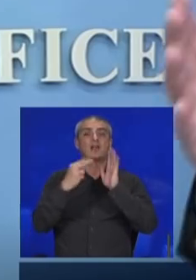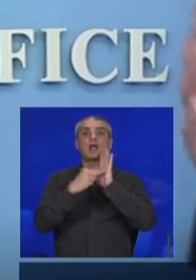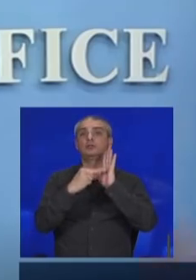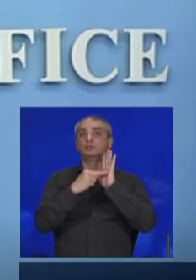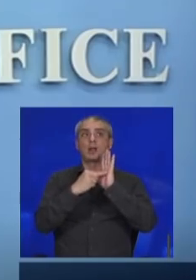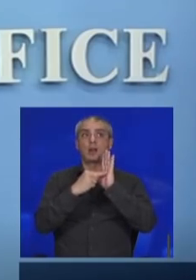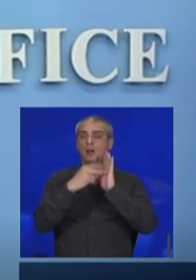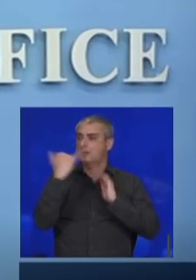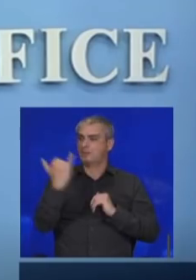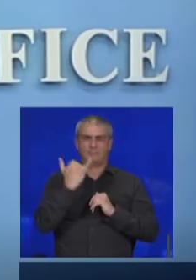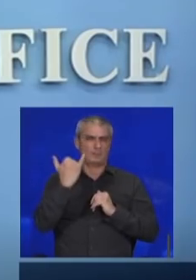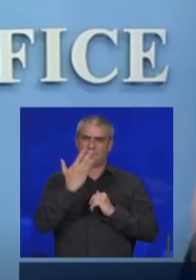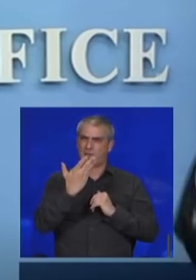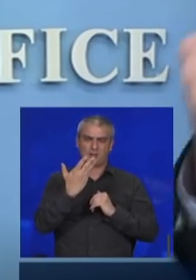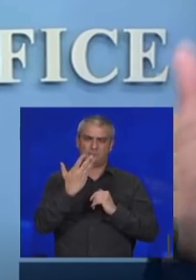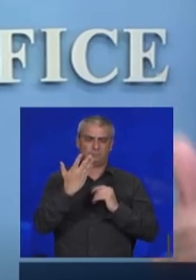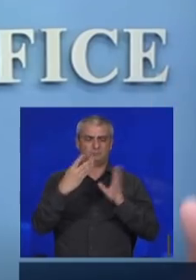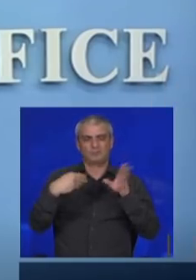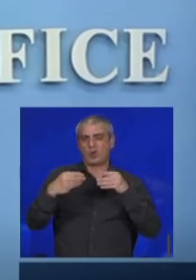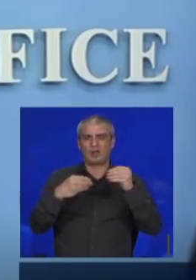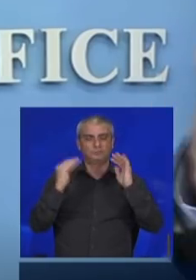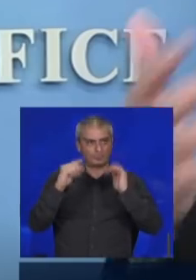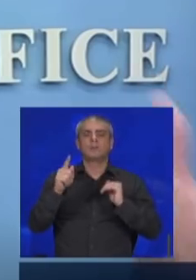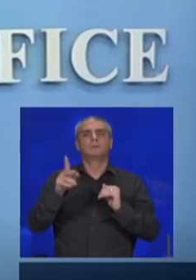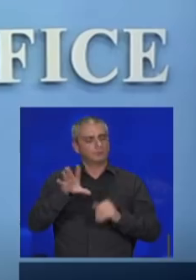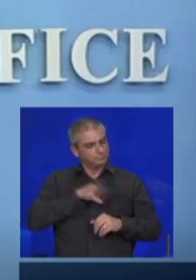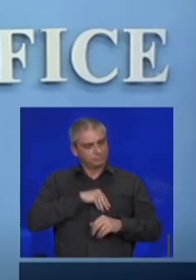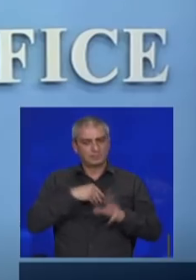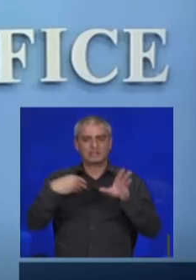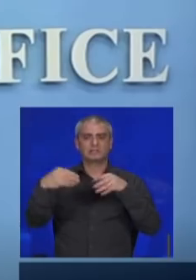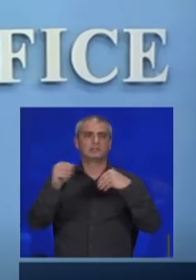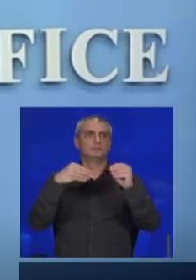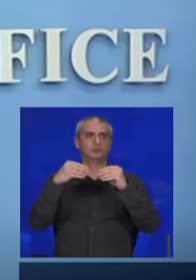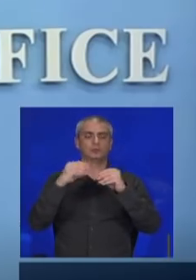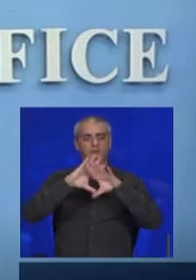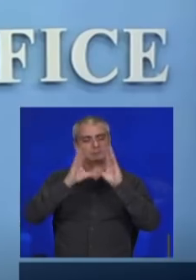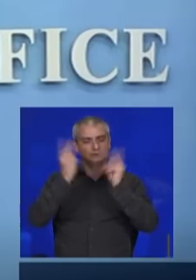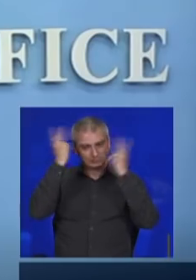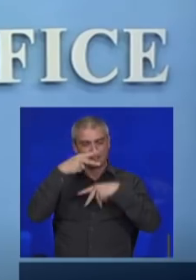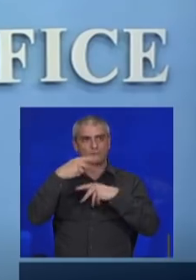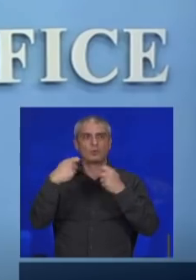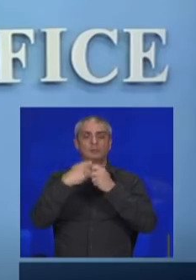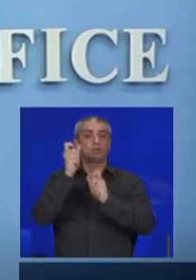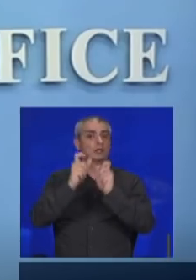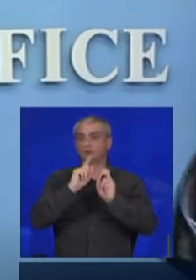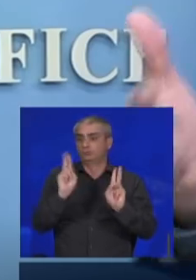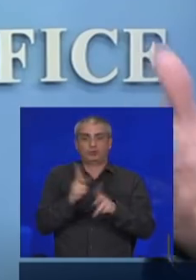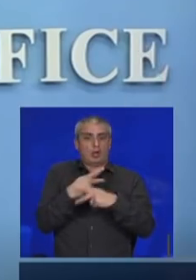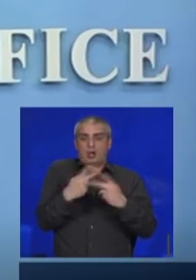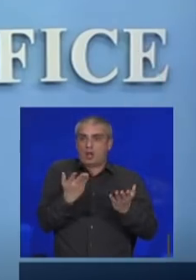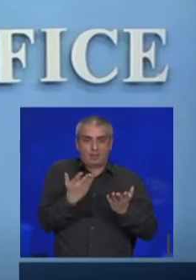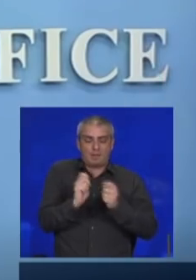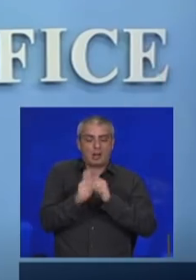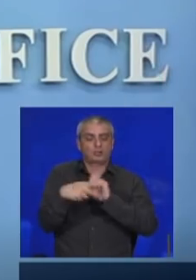כלל פחות גמישה, הפעם היא תגלה גמישות, סיכמנו את זה איתם לגבי אנשים שלא יוכלו לשלם חשמל